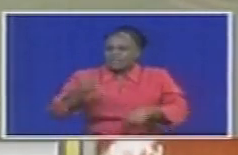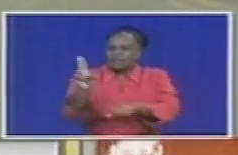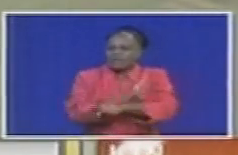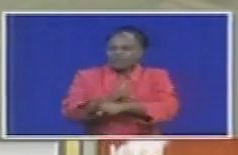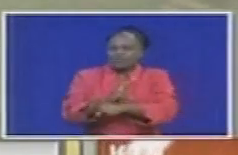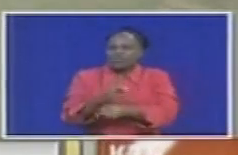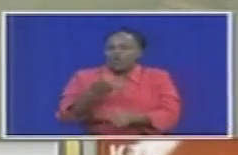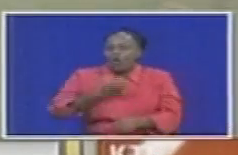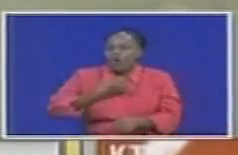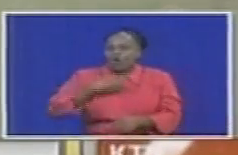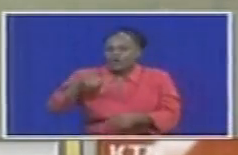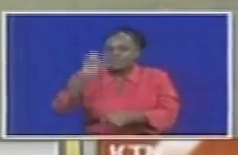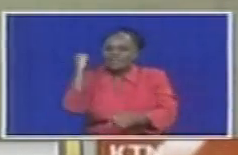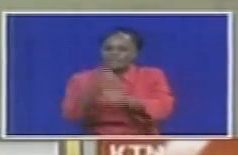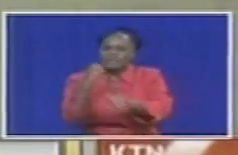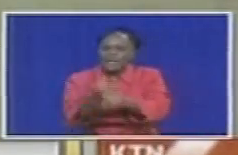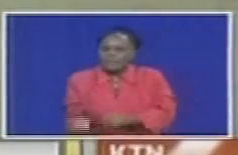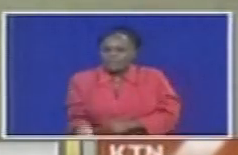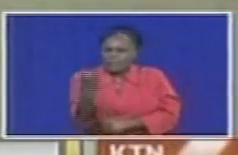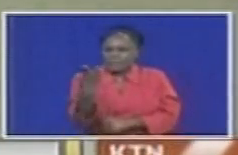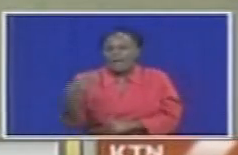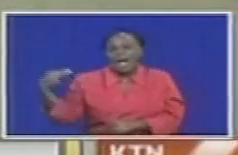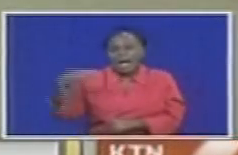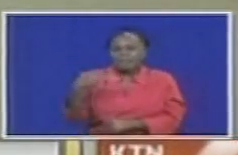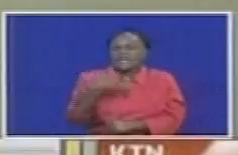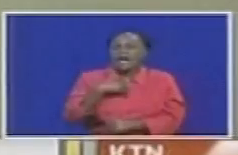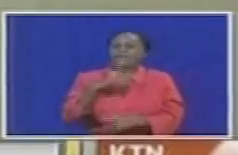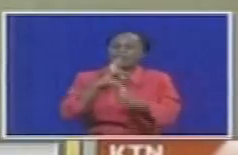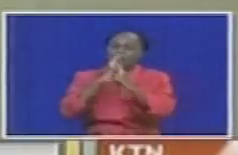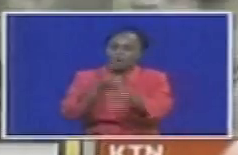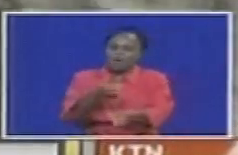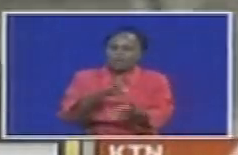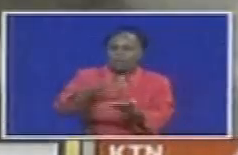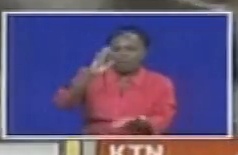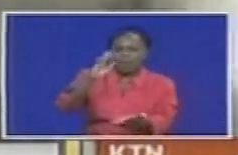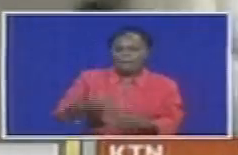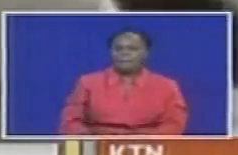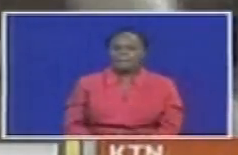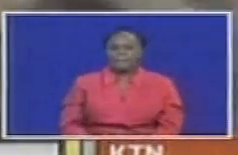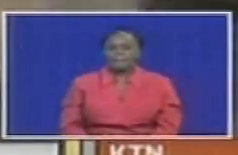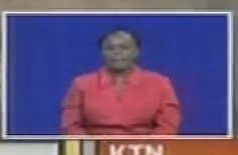kujitengenezea. Hamza Yusuf ana maelezo zaidi kutoka kambi ya Dadaab.